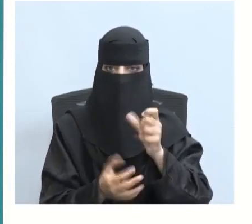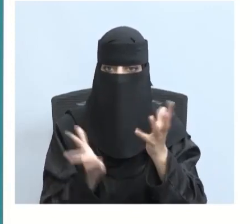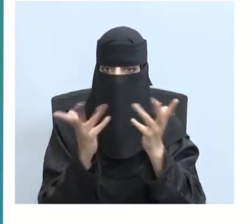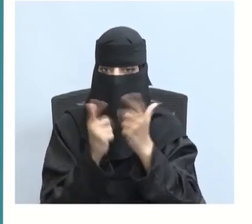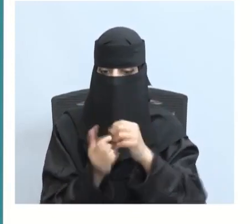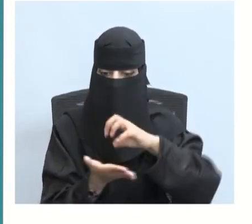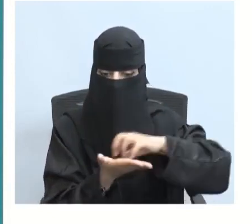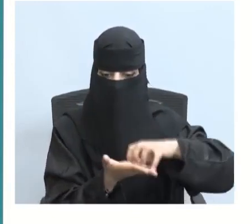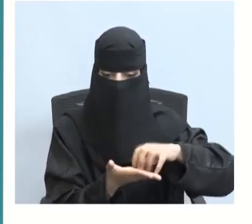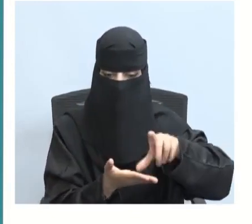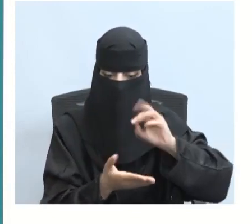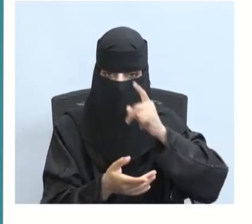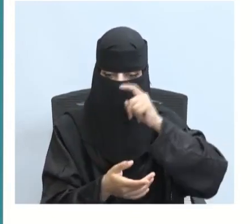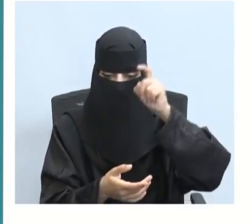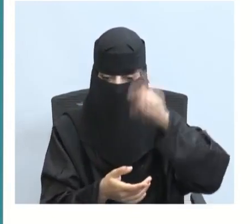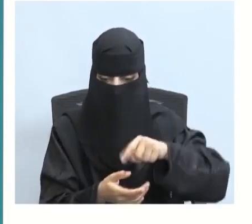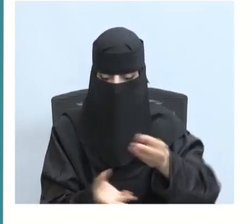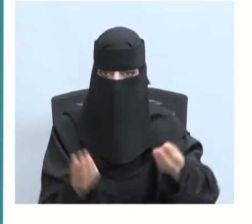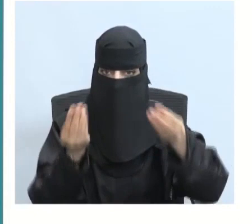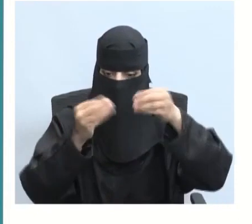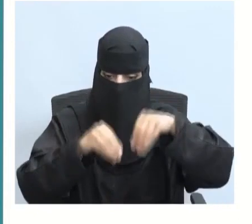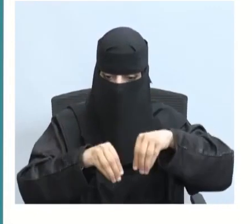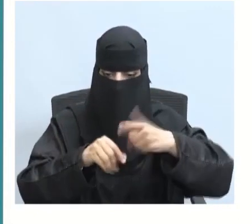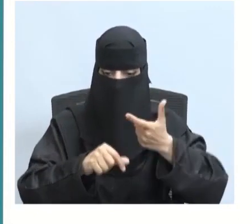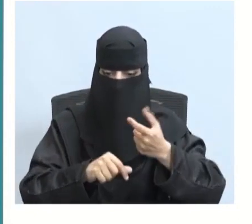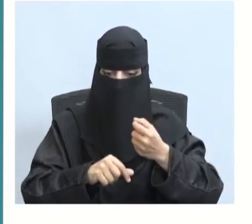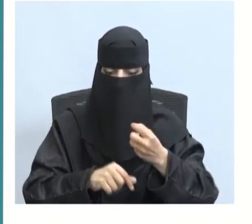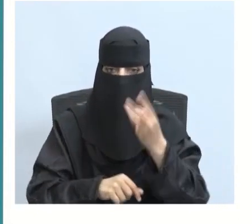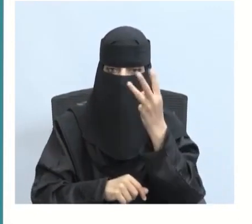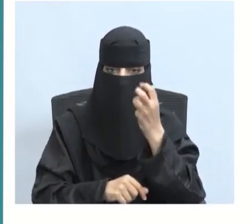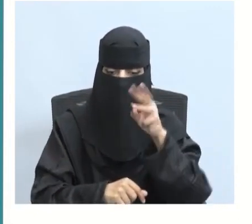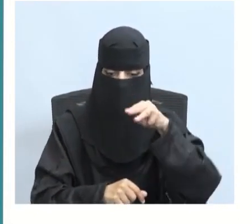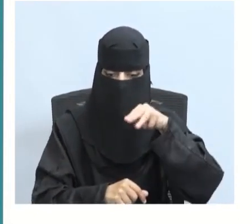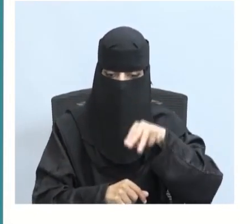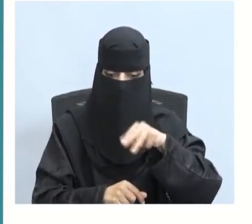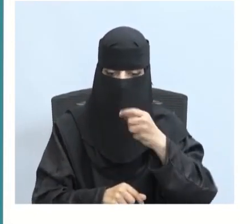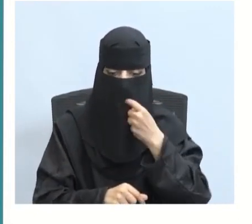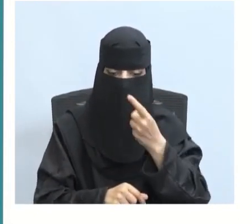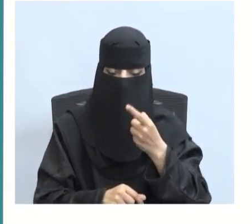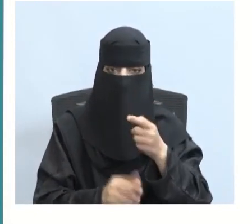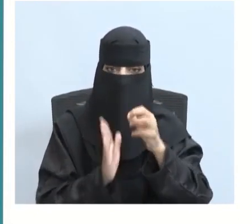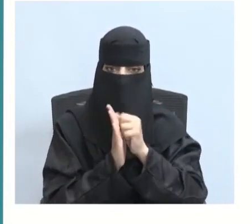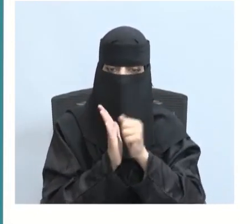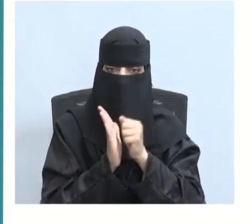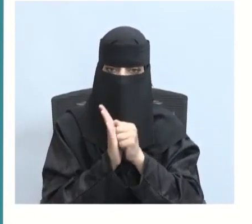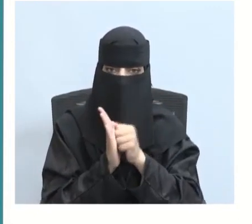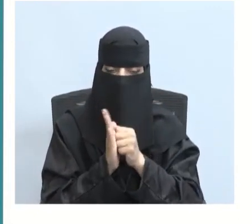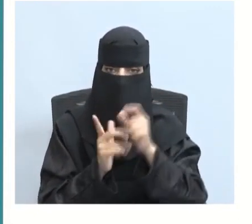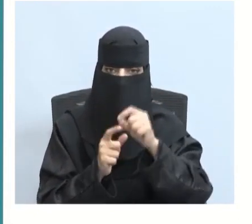من هذا النوع التي تلزم لتزويد 300000 منزل